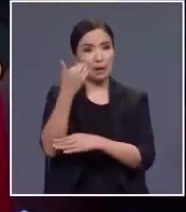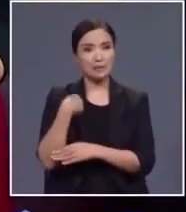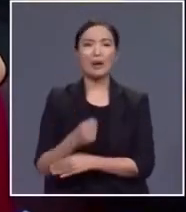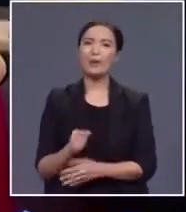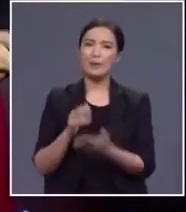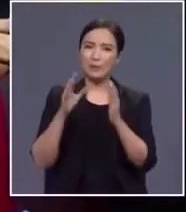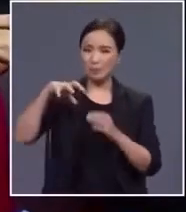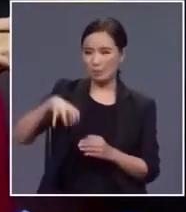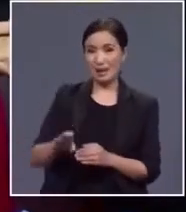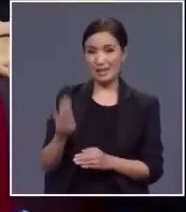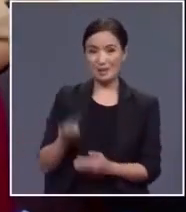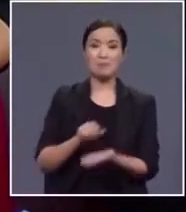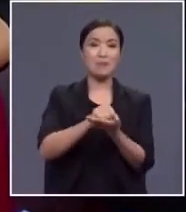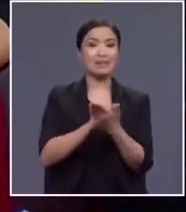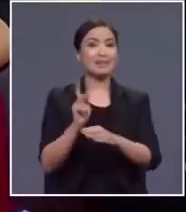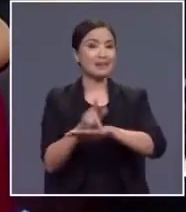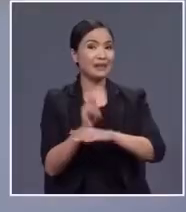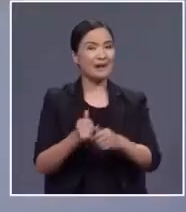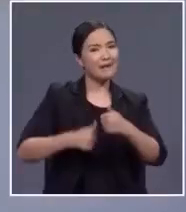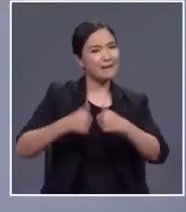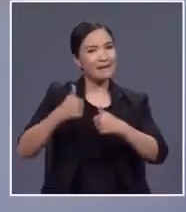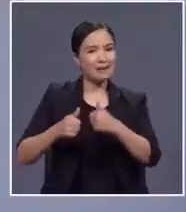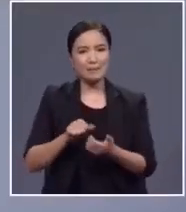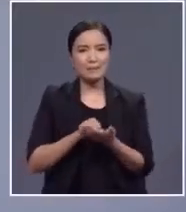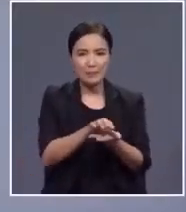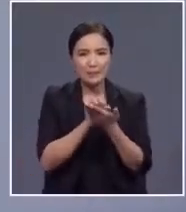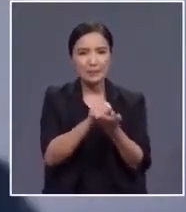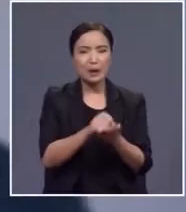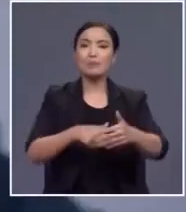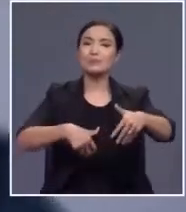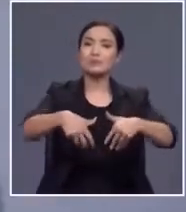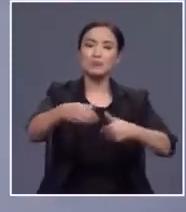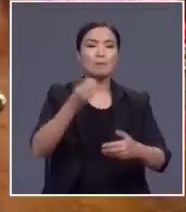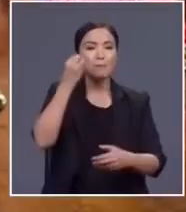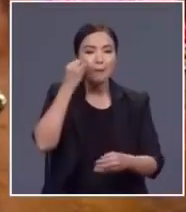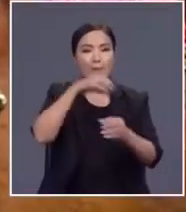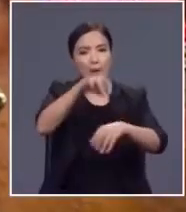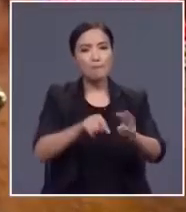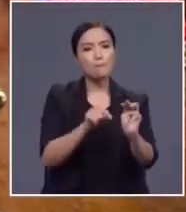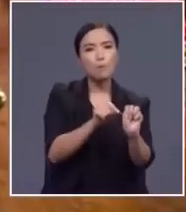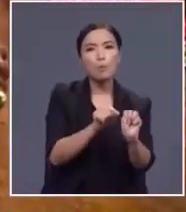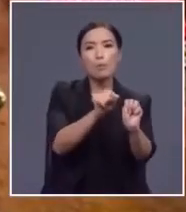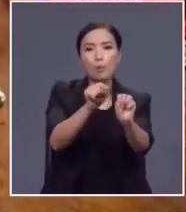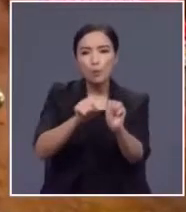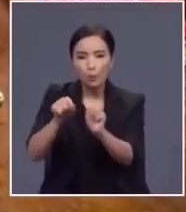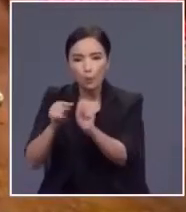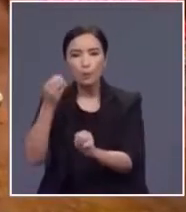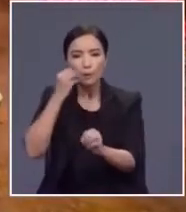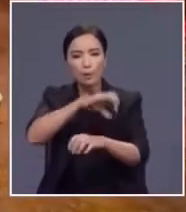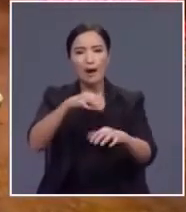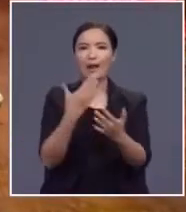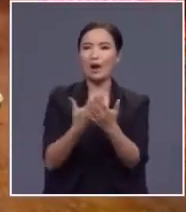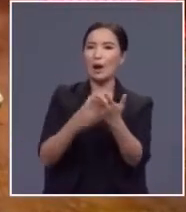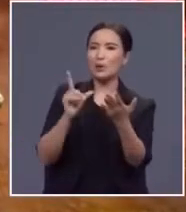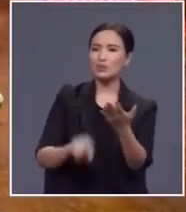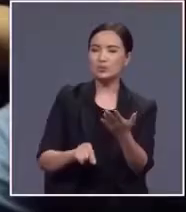อย่างเสรีก็มาต่อปลายทางเพื่อบริการประชาชนตามหมู่บ้านราคาก็จะถูกลงคุณภาพจะดีขึ้นการรับส่งข้อมูลก็